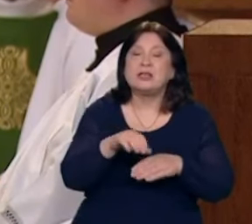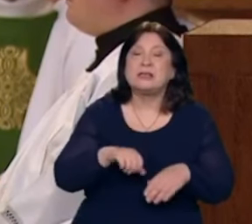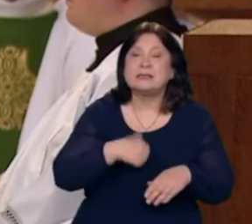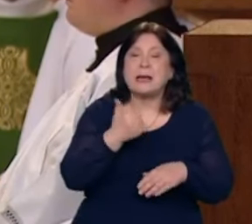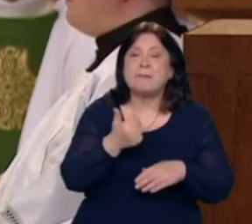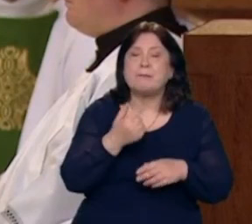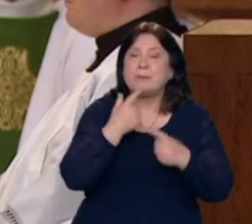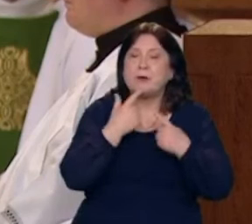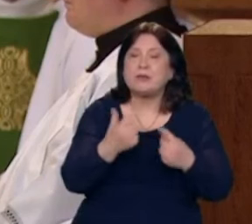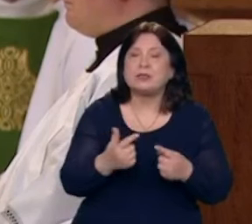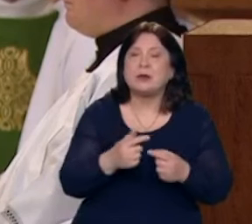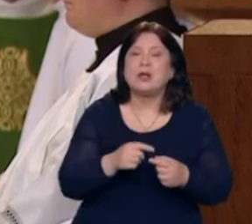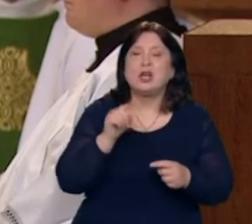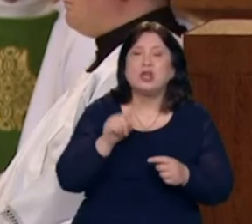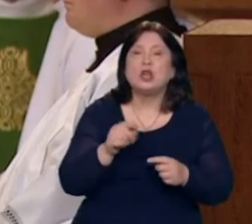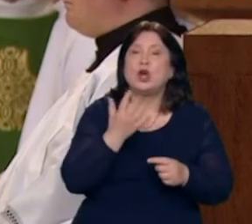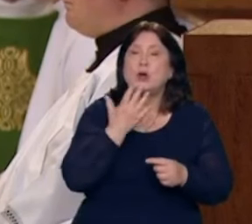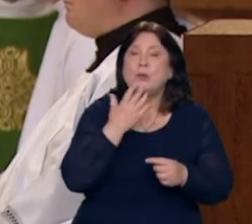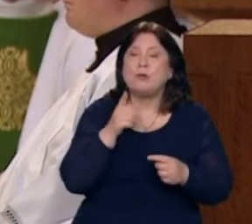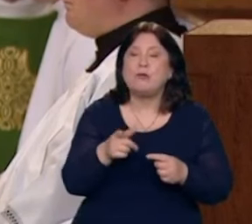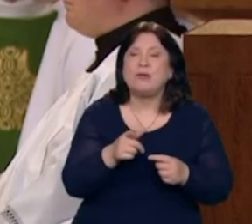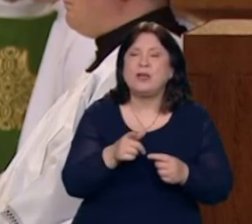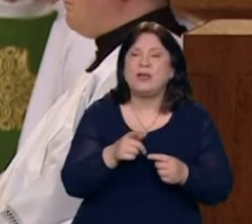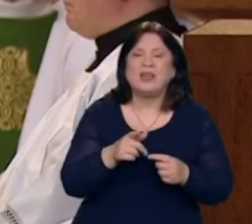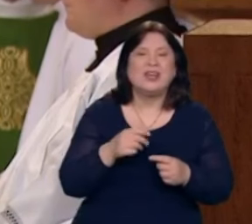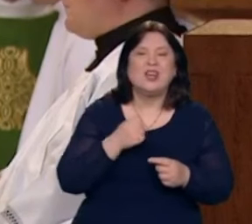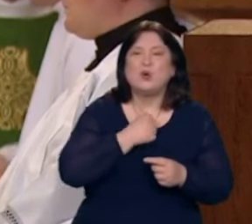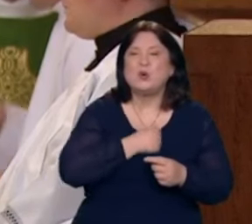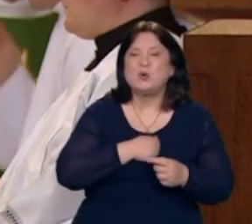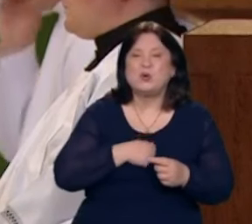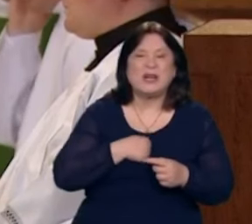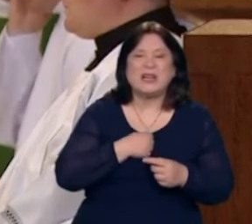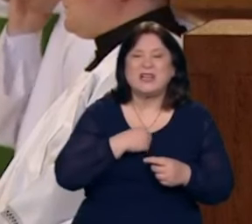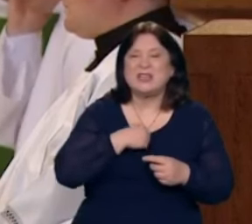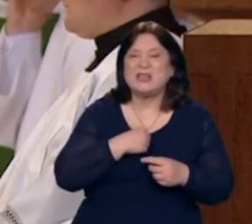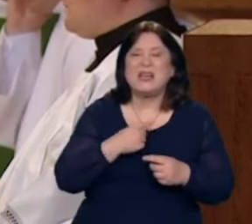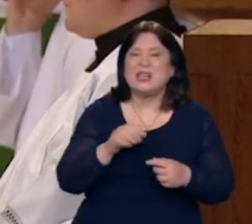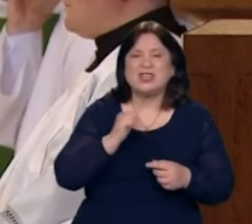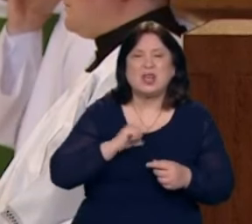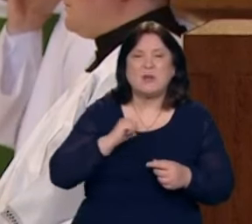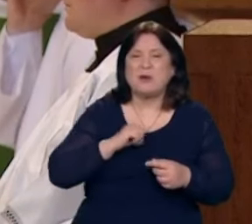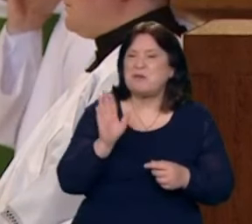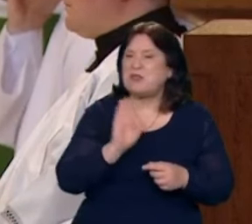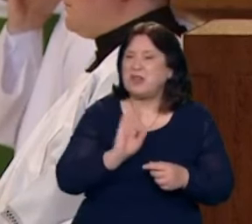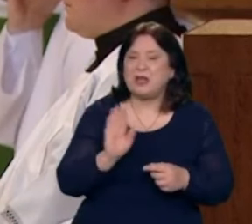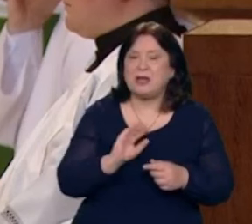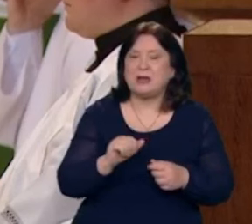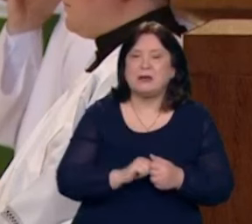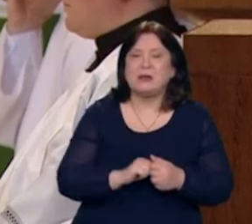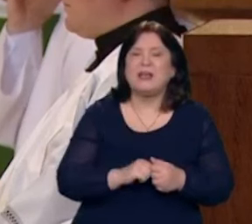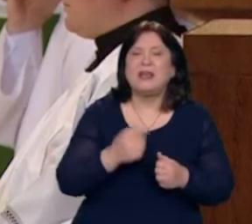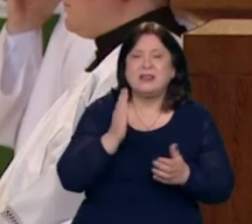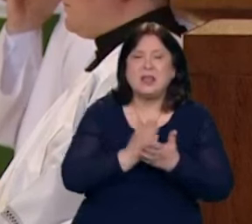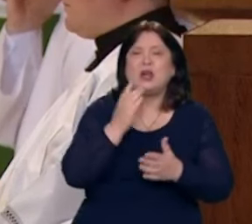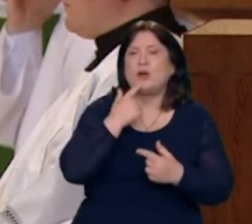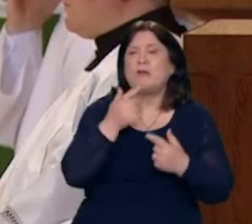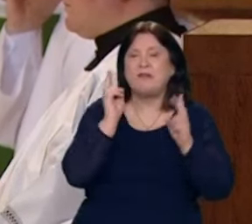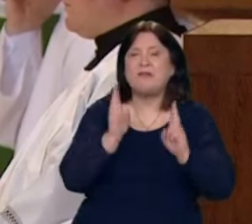określenie mówi to nie użalaj się nad sobą po prostu stwierdza Fakt